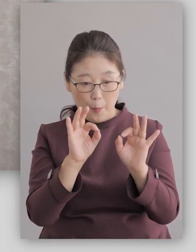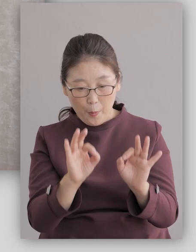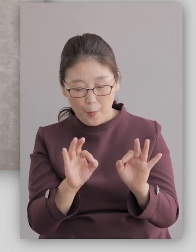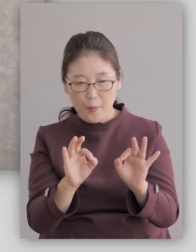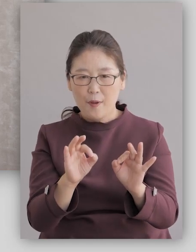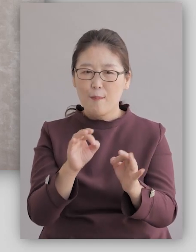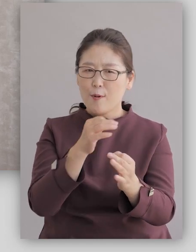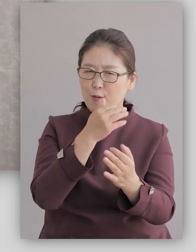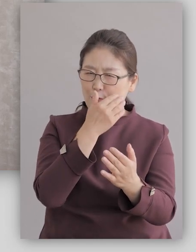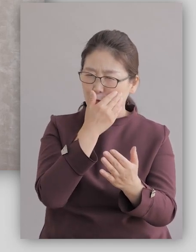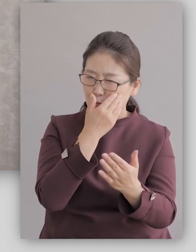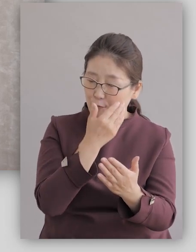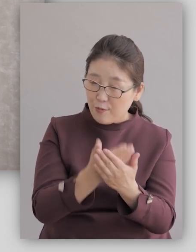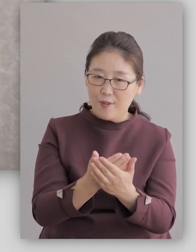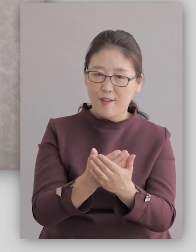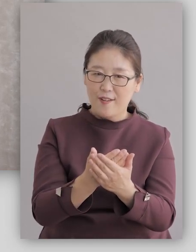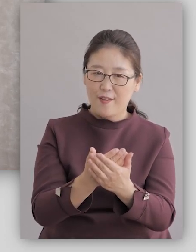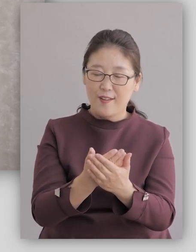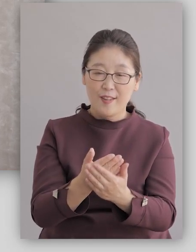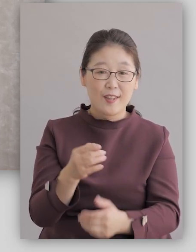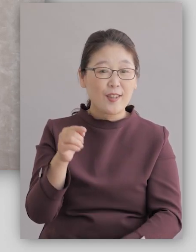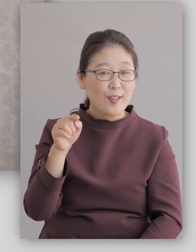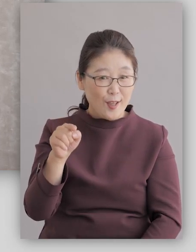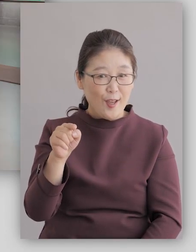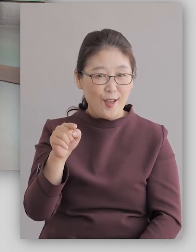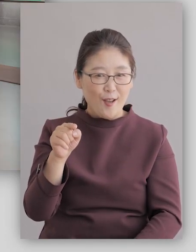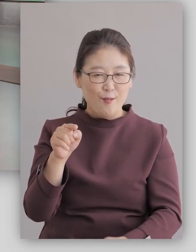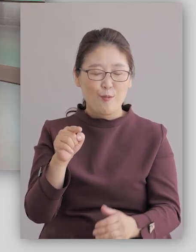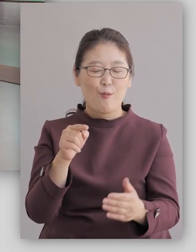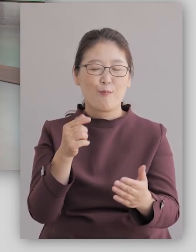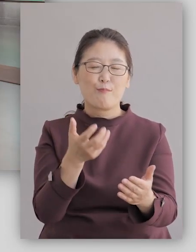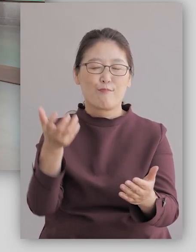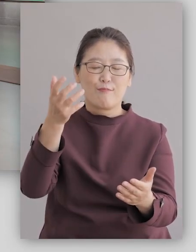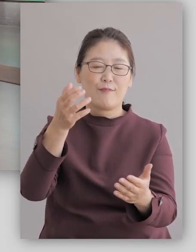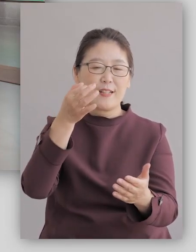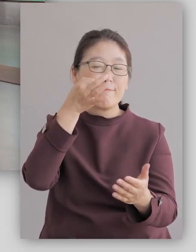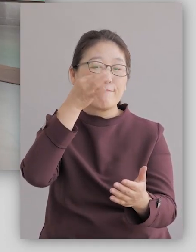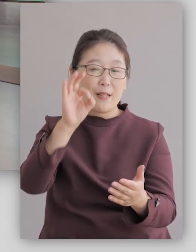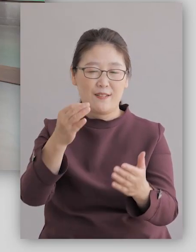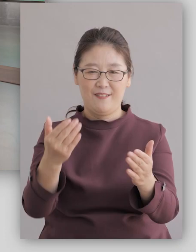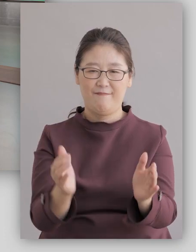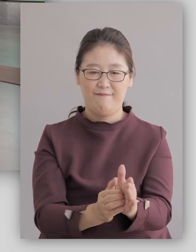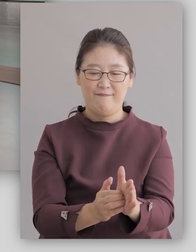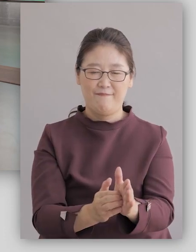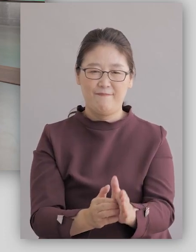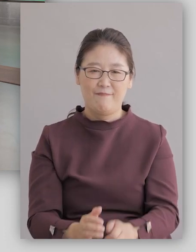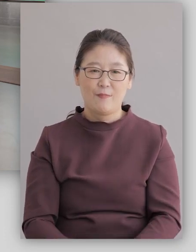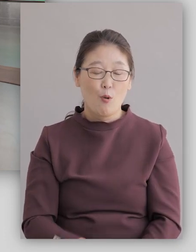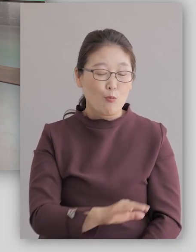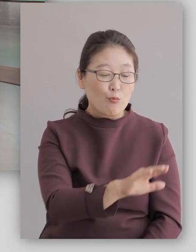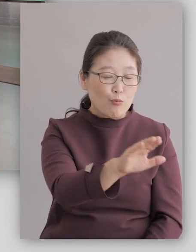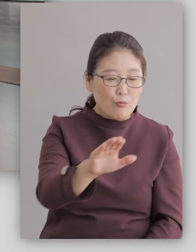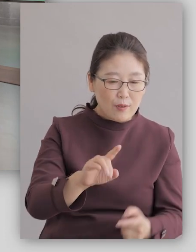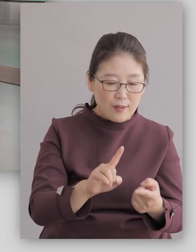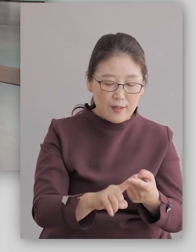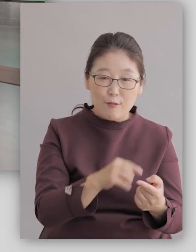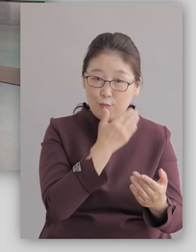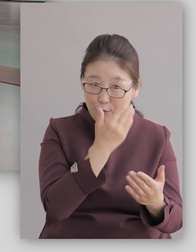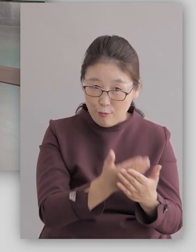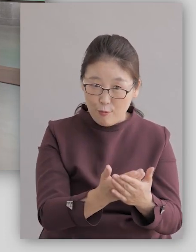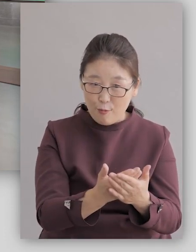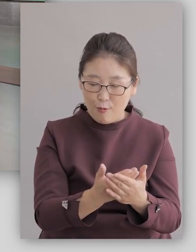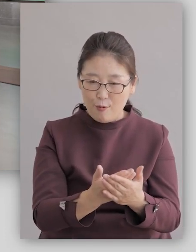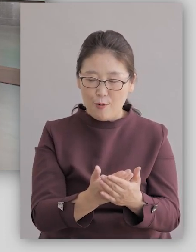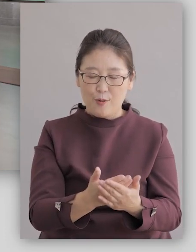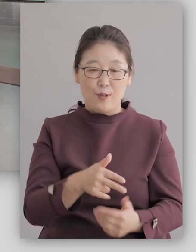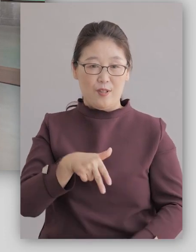중요한 매체로 세계적으로 지금 또 인정받게 되었습니다. 그러니까 우리에 대한 중요성이나 우리의 정체성에 대한